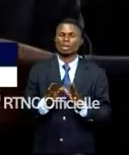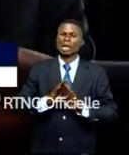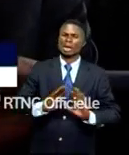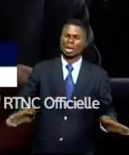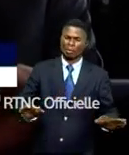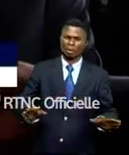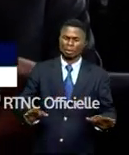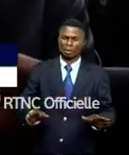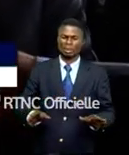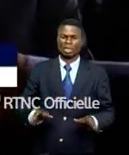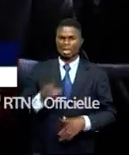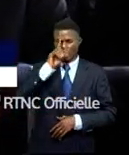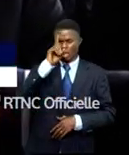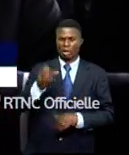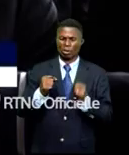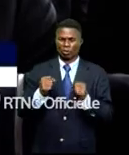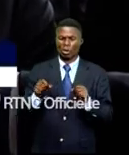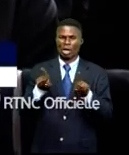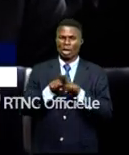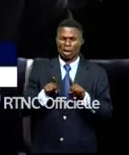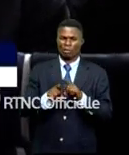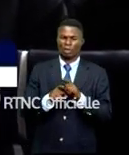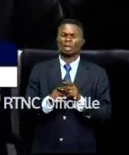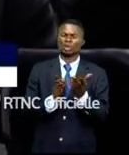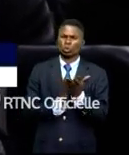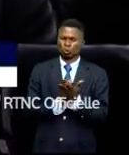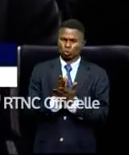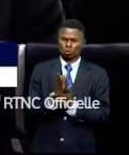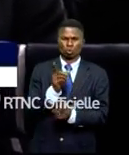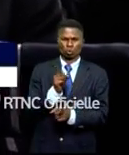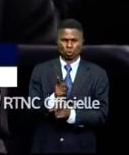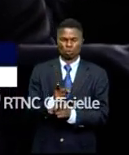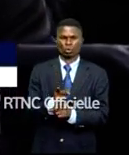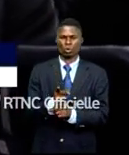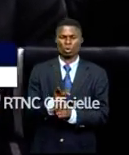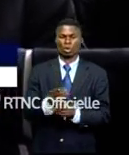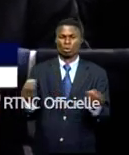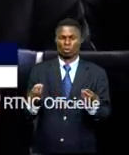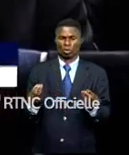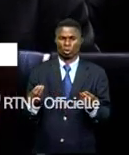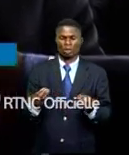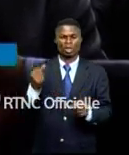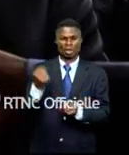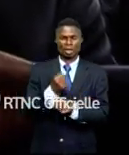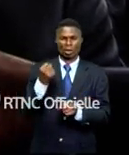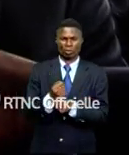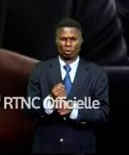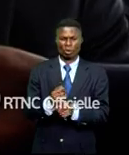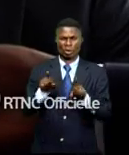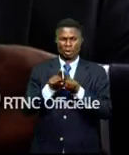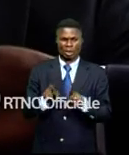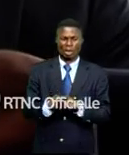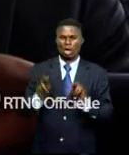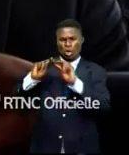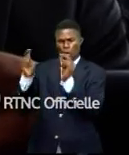compétence et avec tout le sérieux possible pour travailler et en